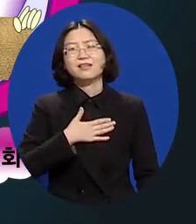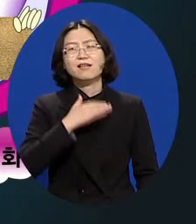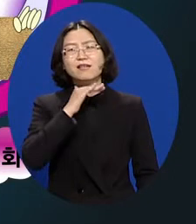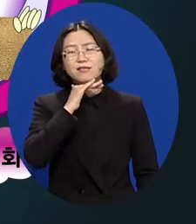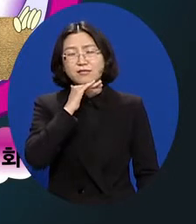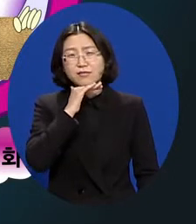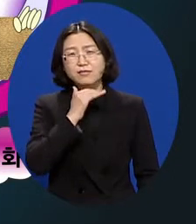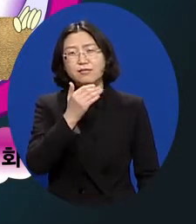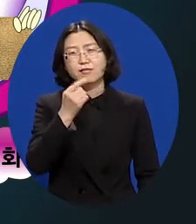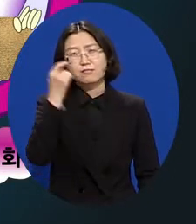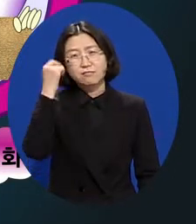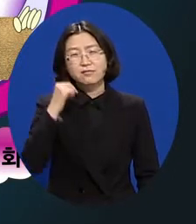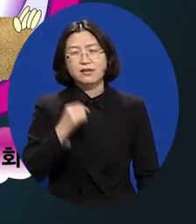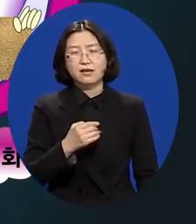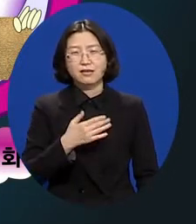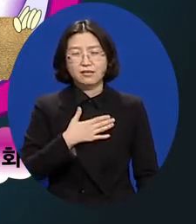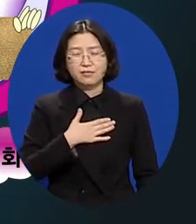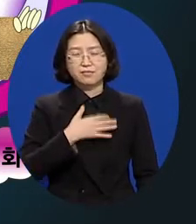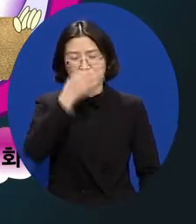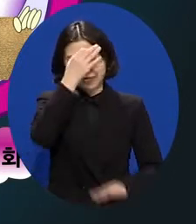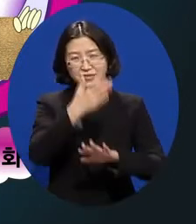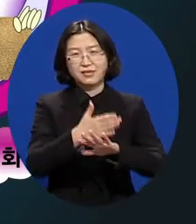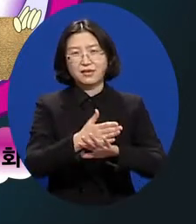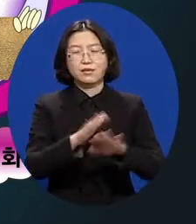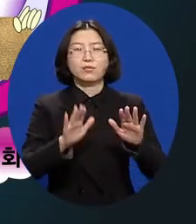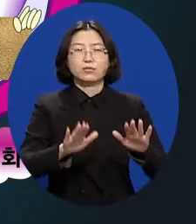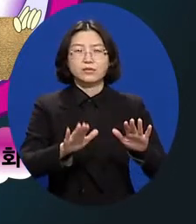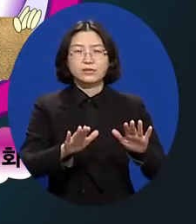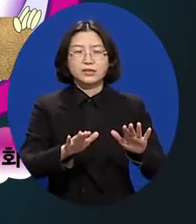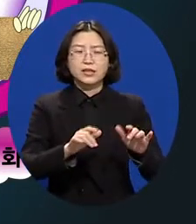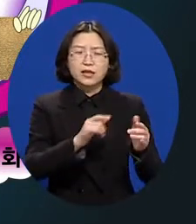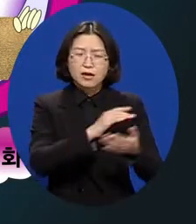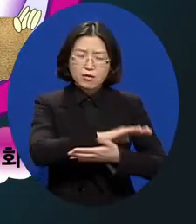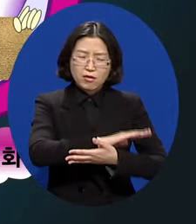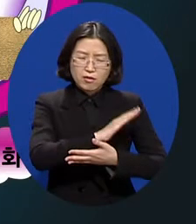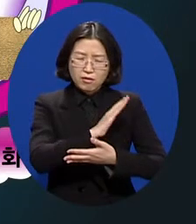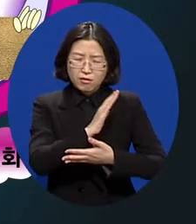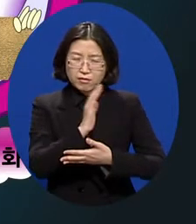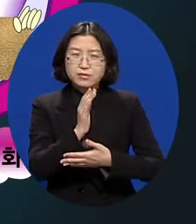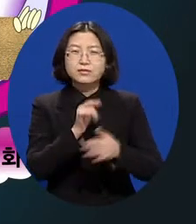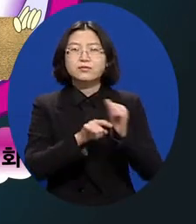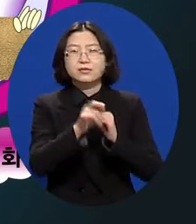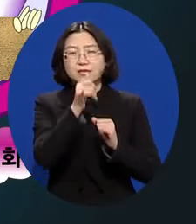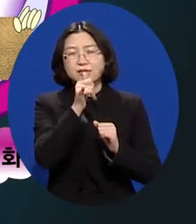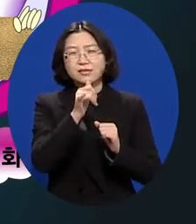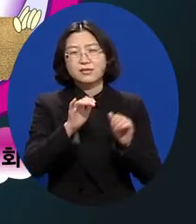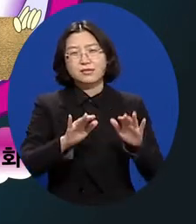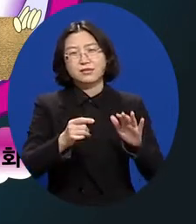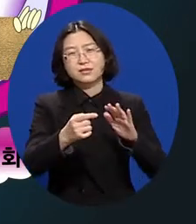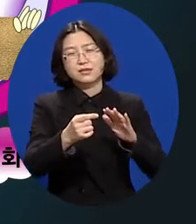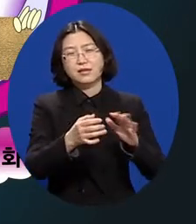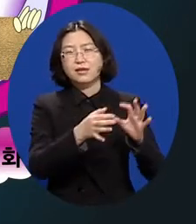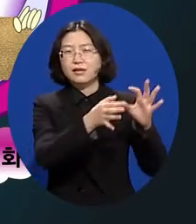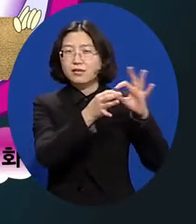기다렸지? 미안해. 내가 오늘은 이러이러한 사정이 있어서 연락을 못하고 이렇게 늦게 들어오게 되었어.